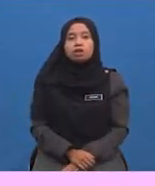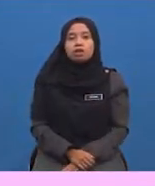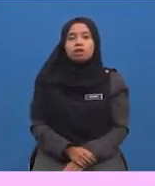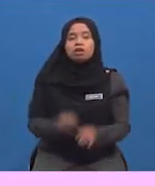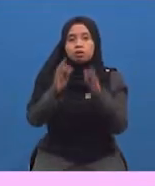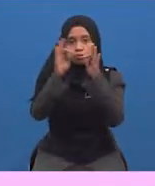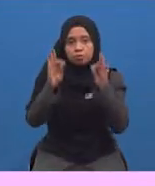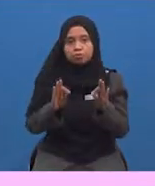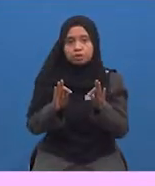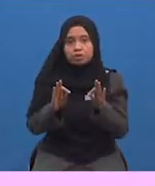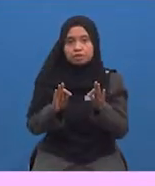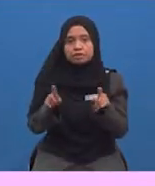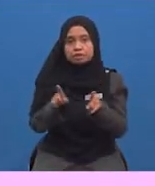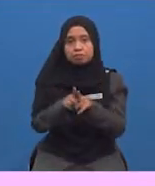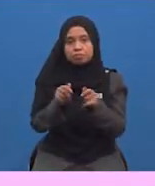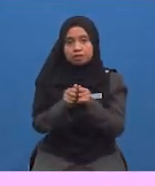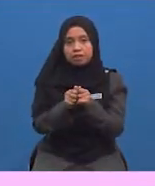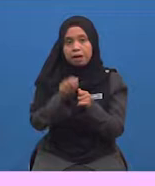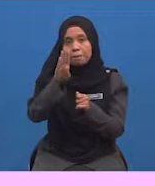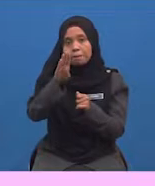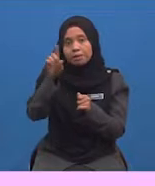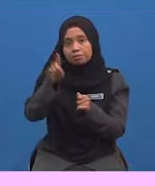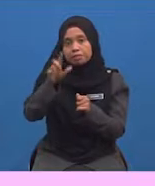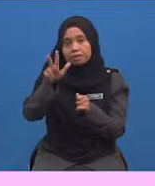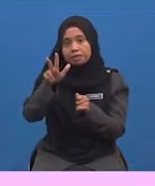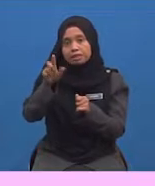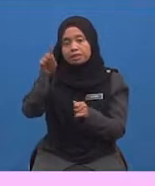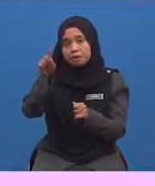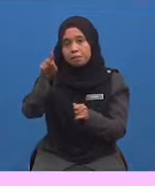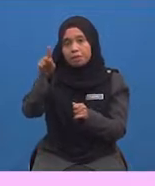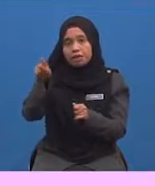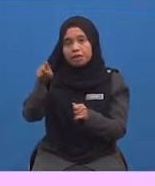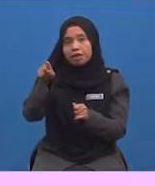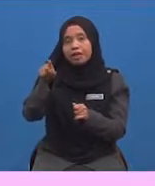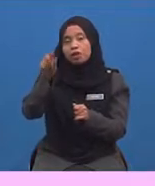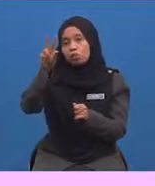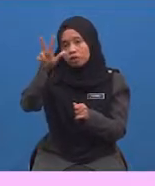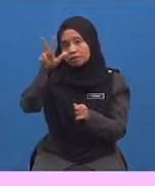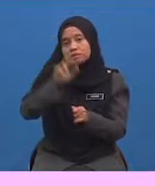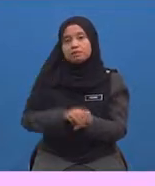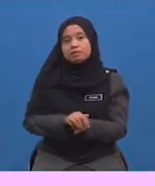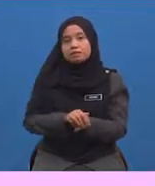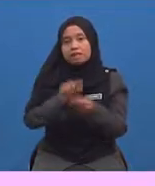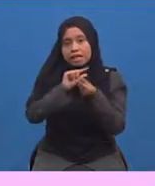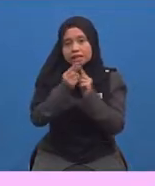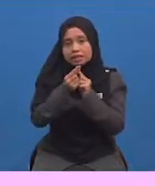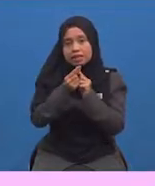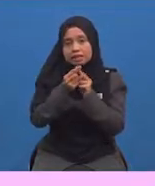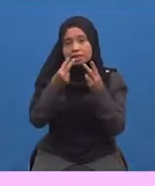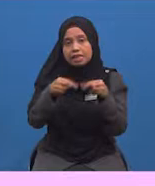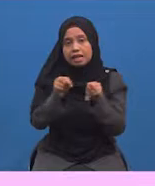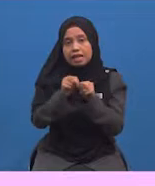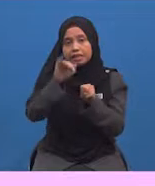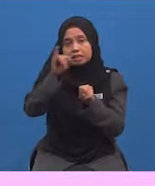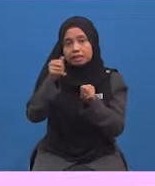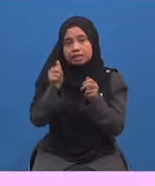Rumus isi padu sfera sama dengan 4/3 pi J kuasa 3. Gantikan nilai J